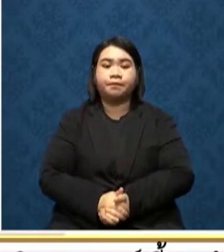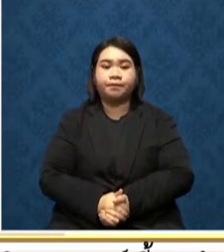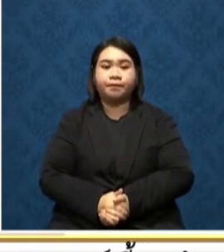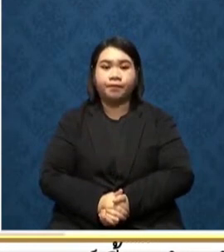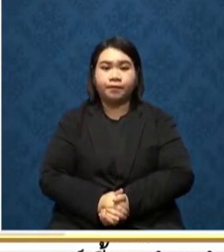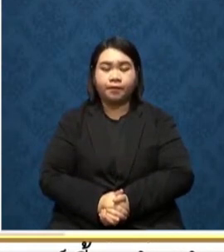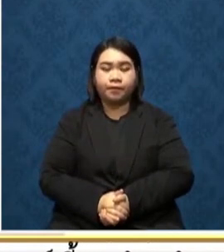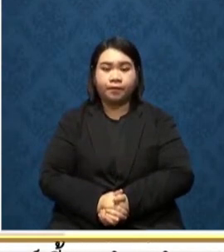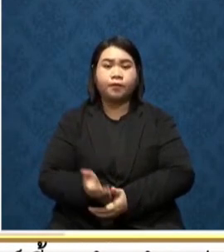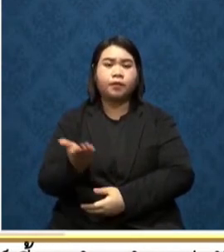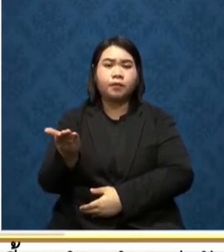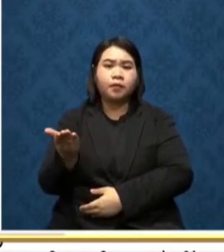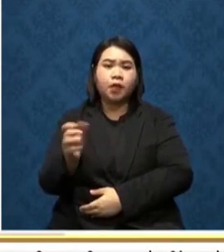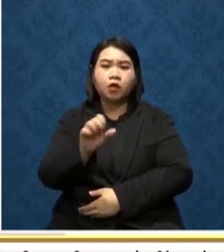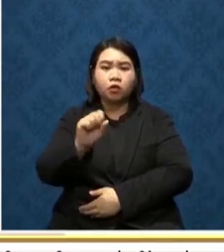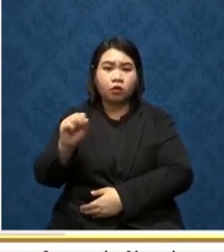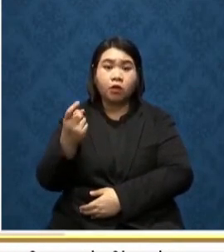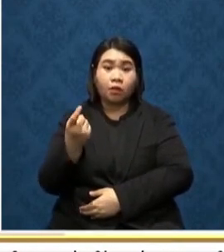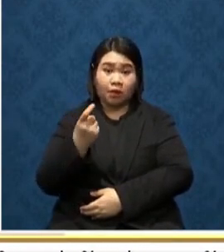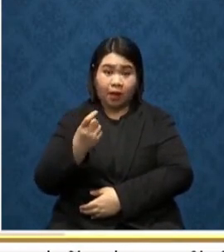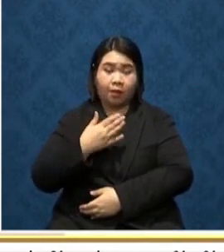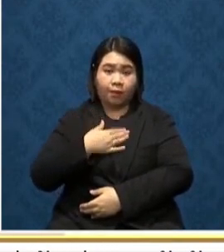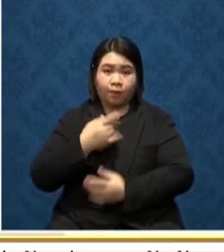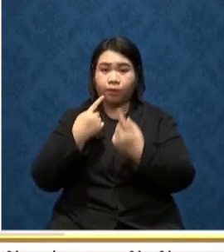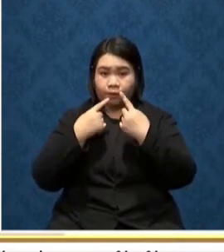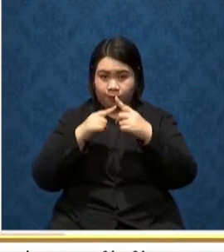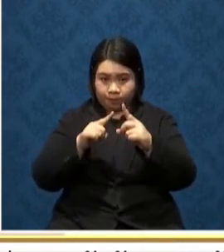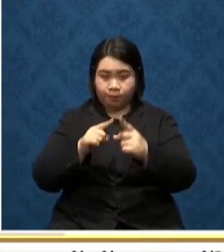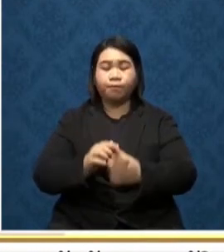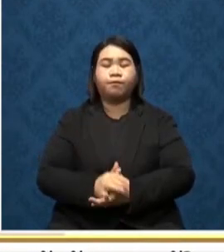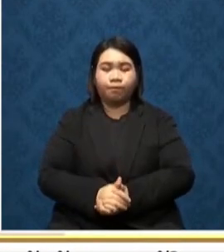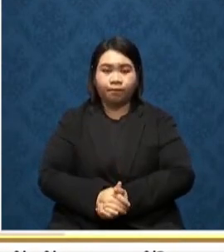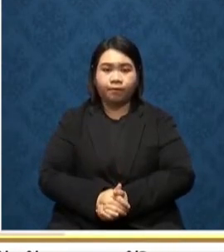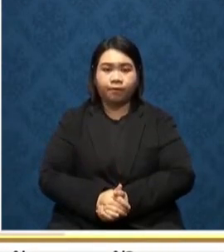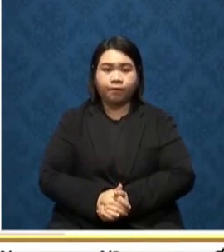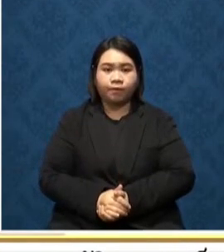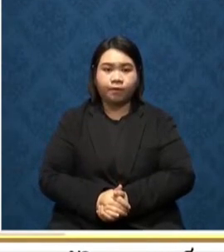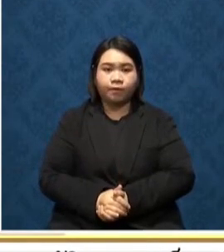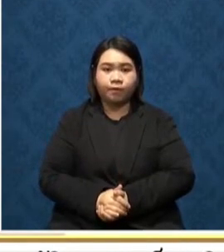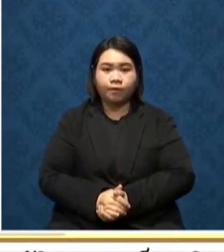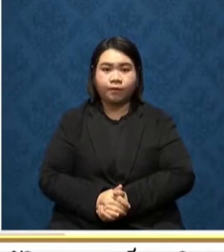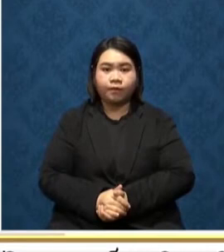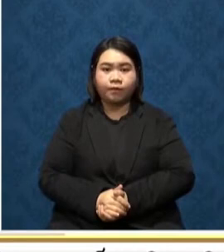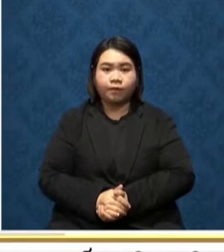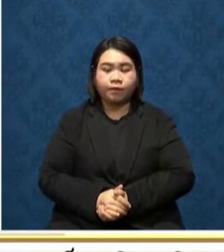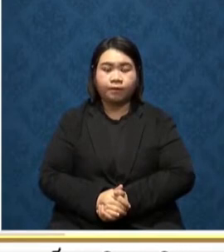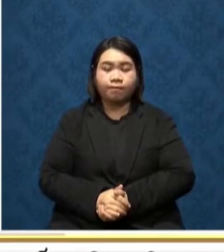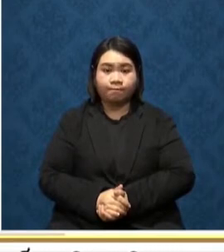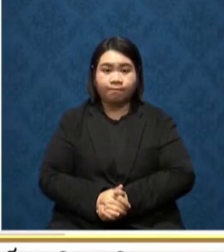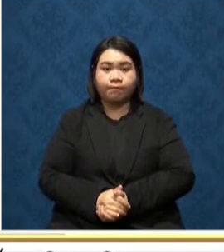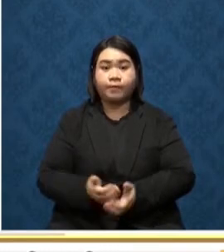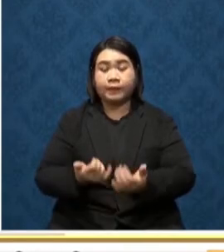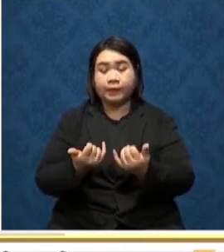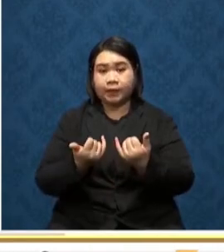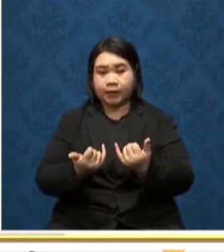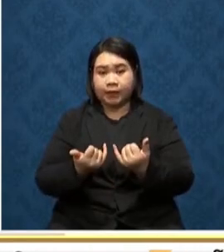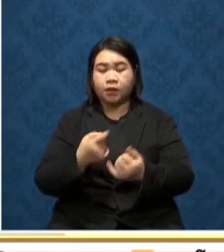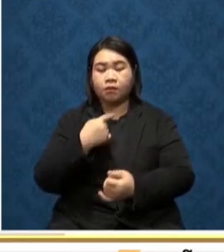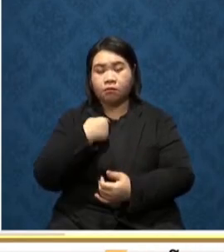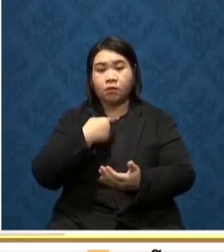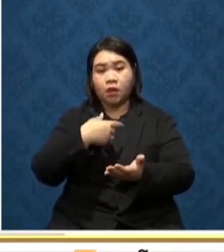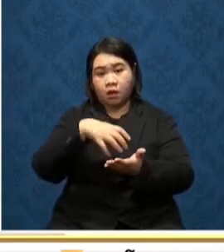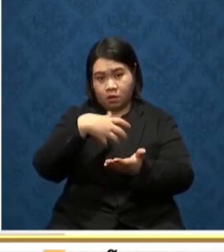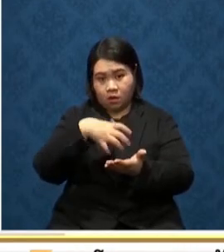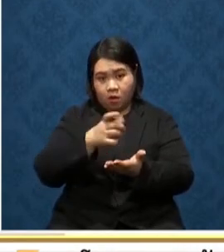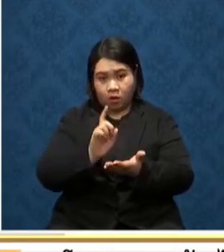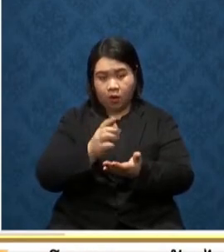ทั่วไปของเพื่อนสมาชิกจากสงขานะครั คทานเจอราจสี ก่อื่นต้องเรีนว่